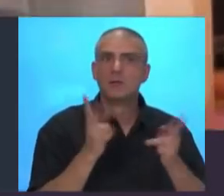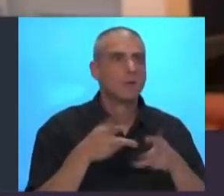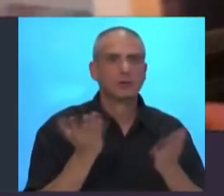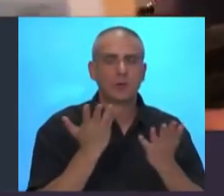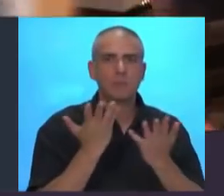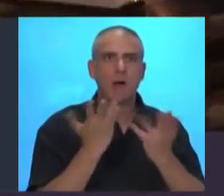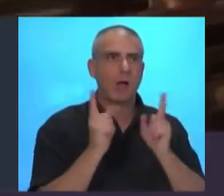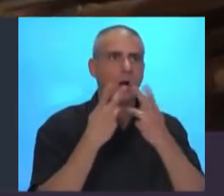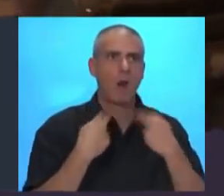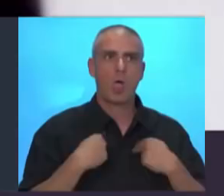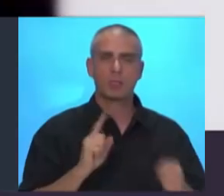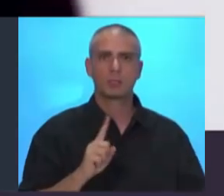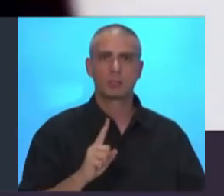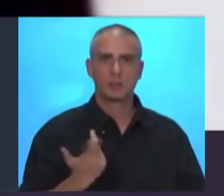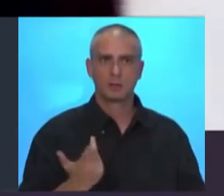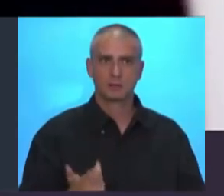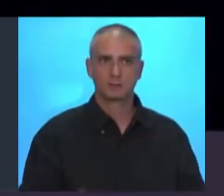עונה.